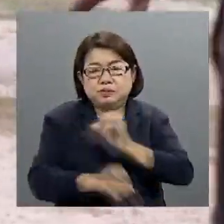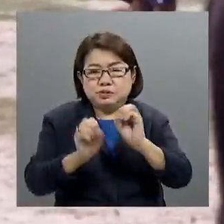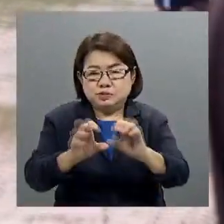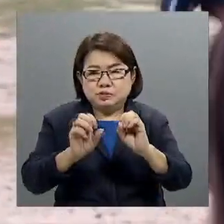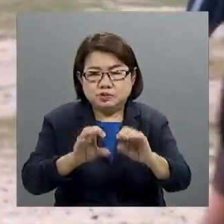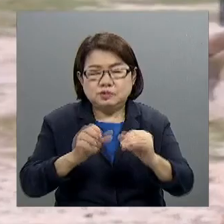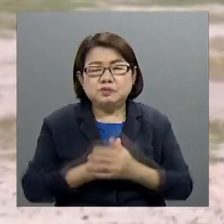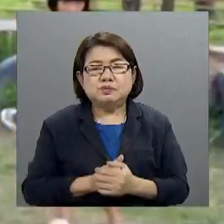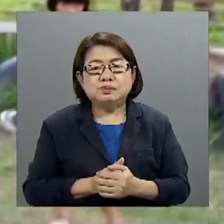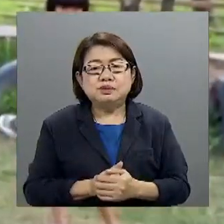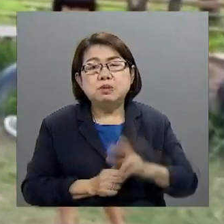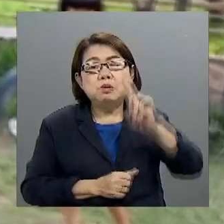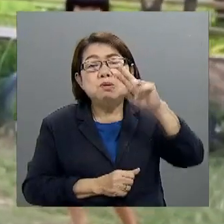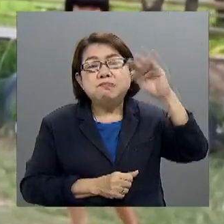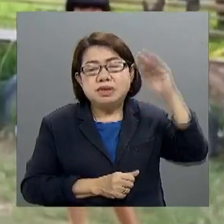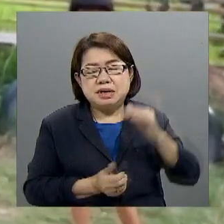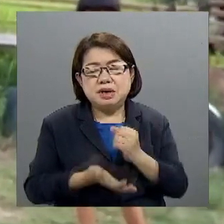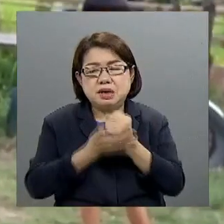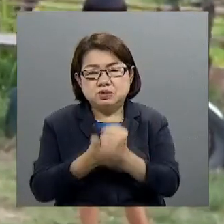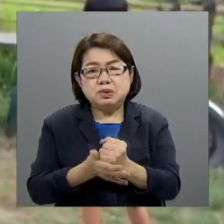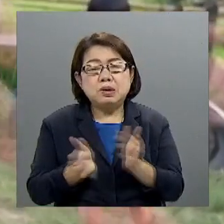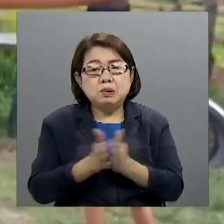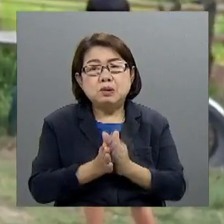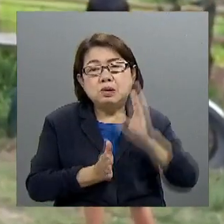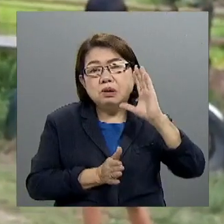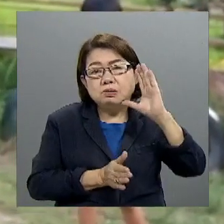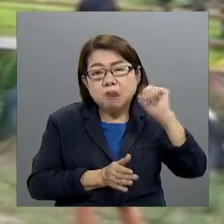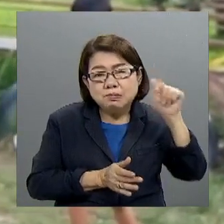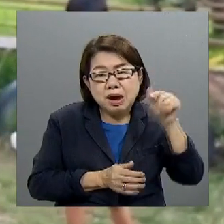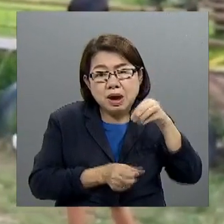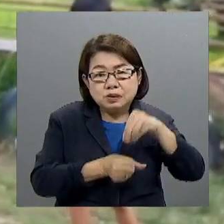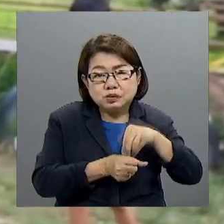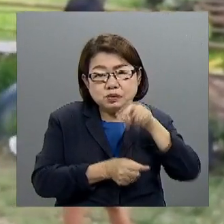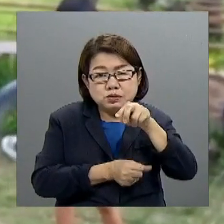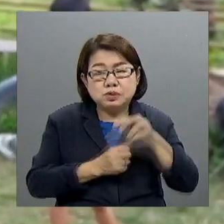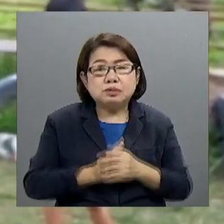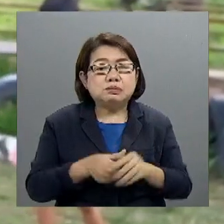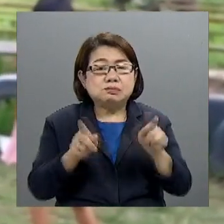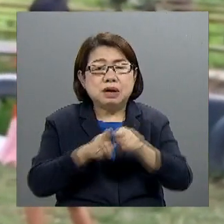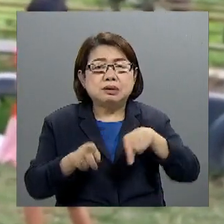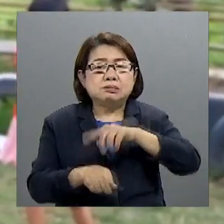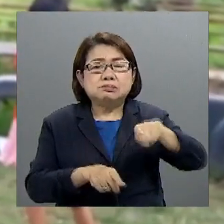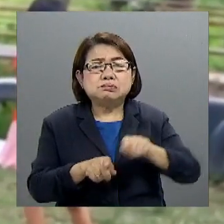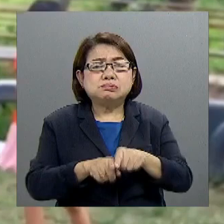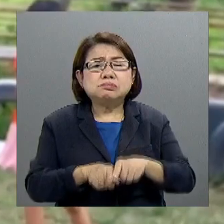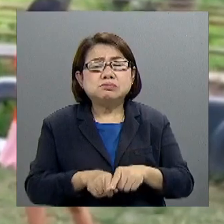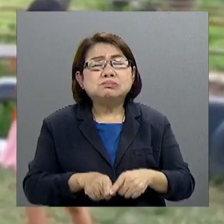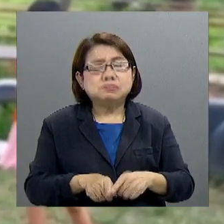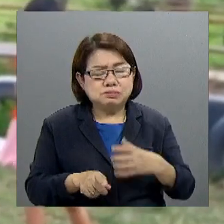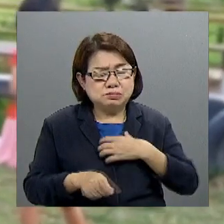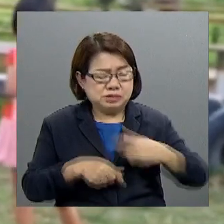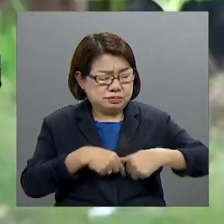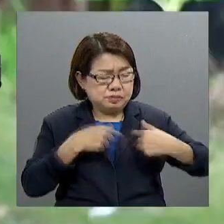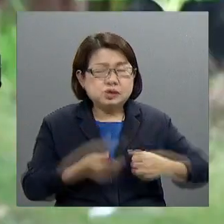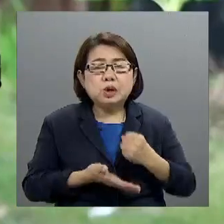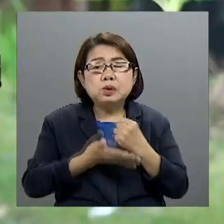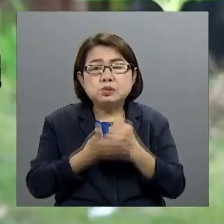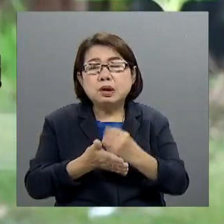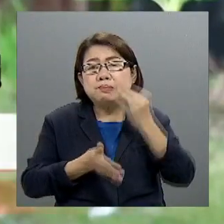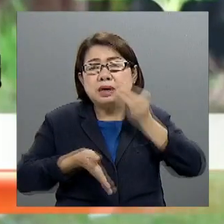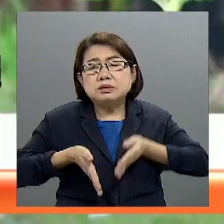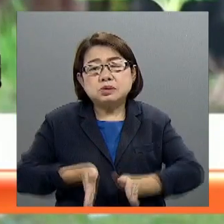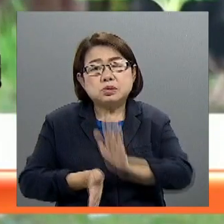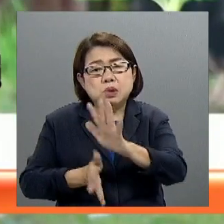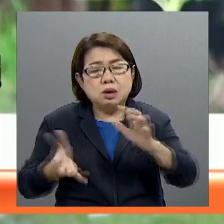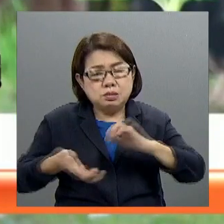พี่และผู้ปกครองในหมู่บ้านซึ่งทุกคนเป็นคนที่มีใจอยากทำงานเพื่อบ้านเกิดเข้ามาร่วมมือกัน มาเรียนจ